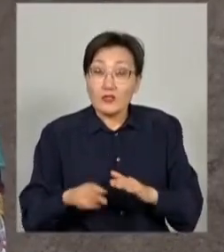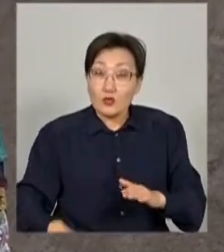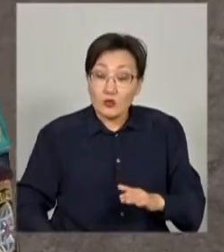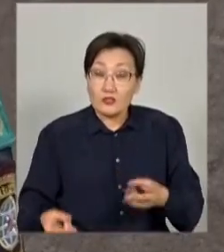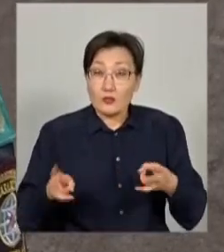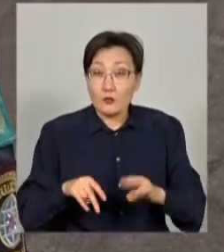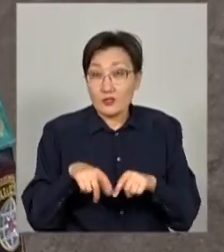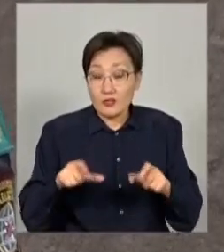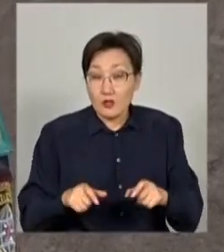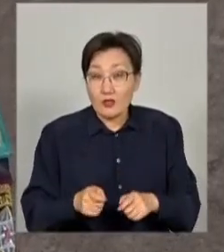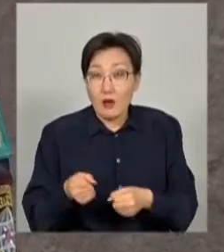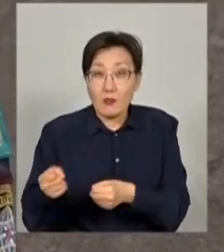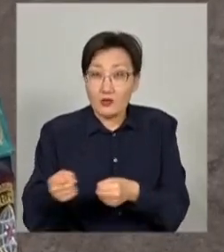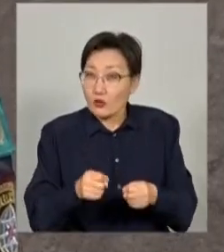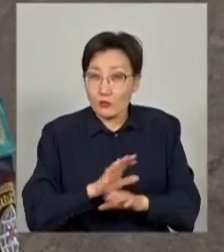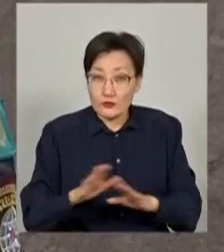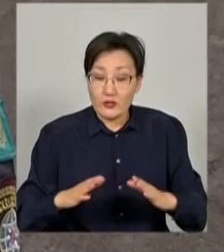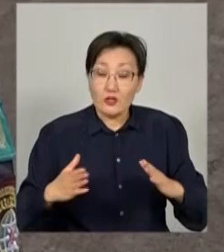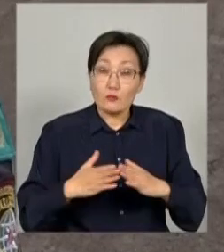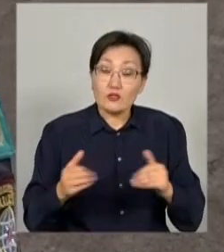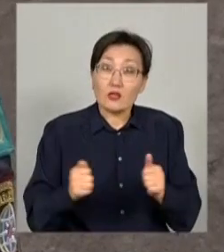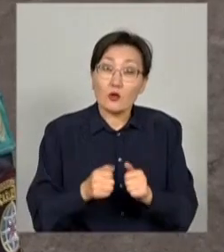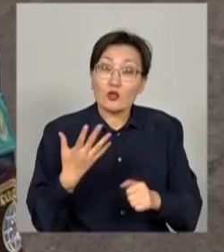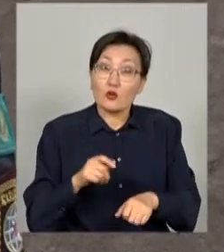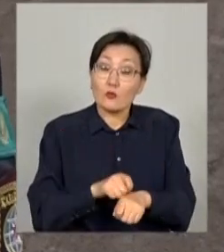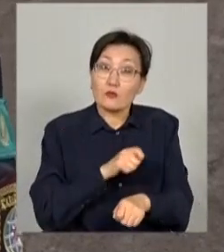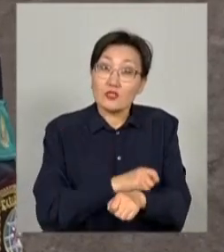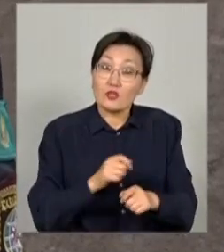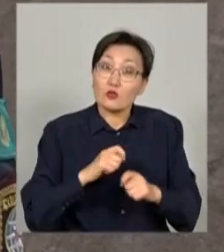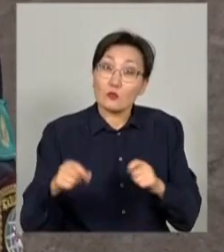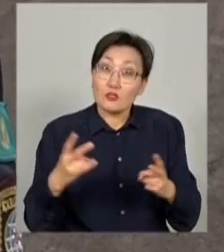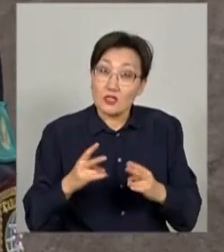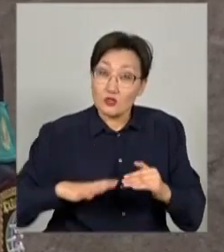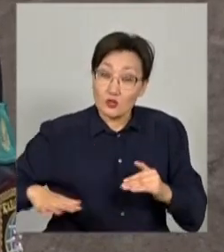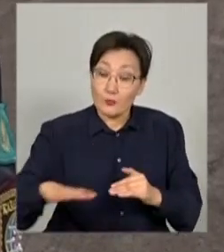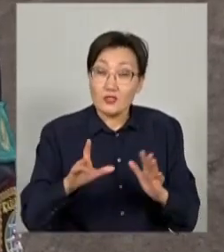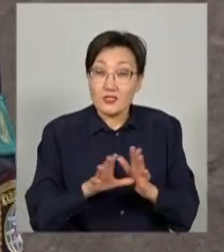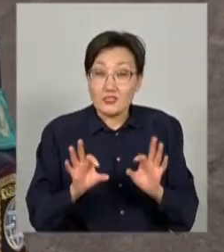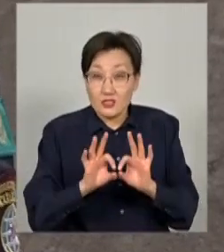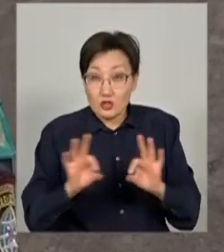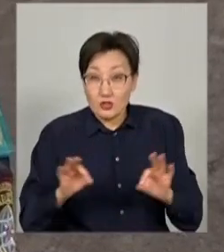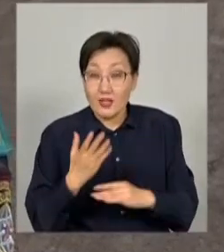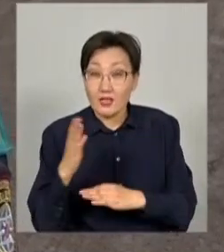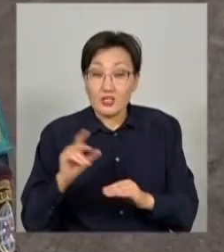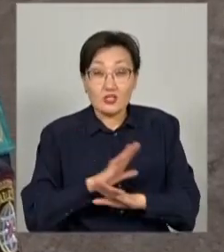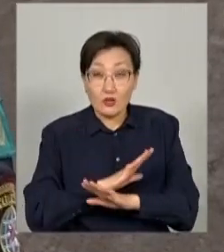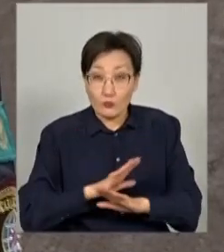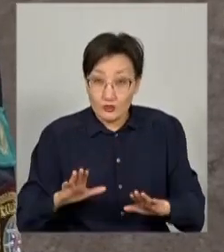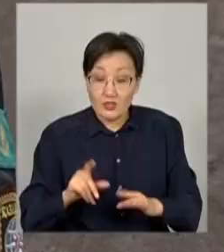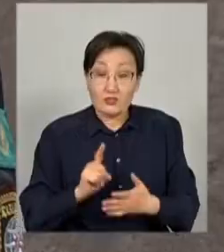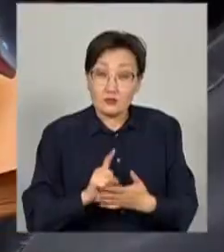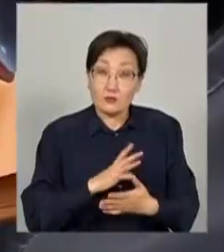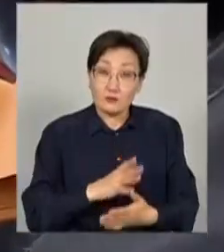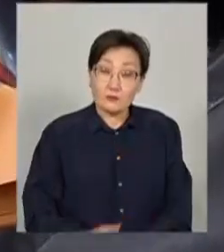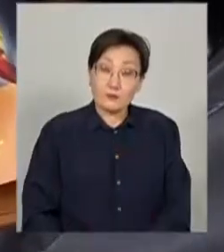және адамдарға бағыттауға болмайды. Тұрғын үйден 50 метр қашықтықта тұтандыруға жет. Аулада электр сымы, ағаш болмауына жіті көз жеткізу